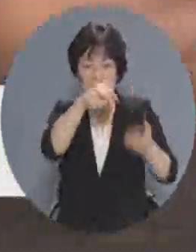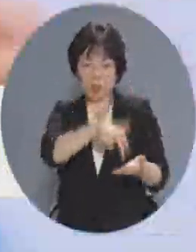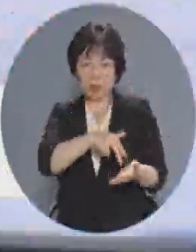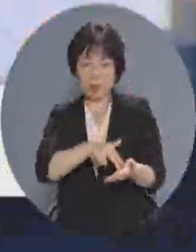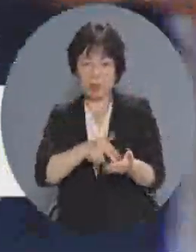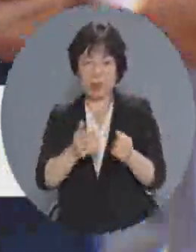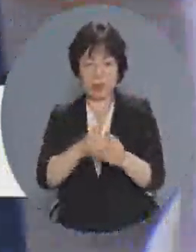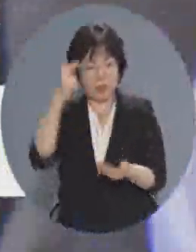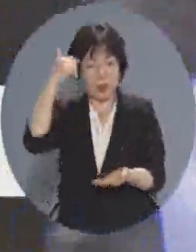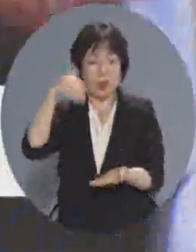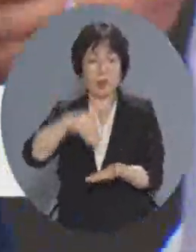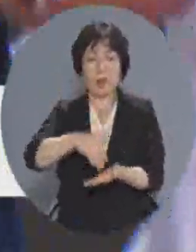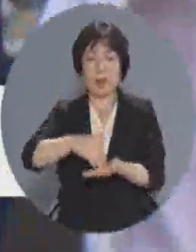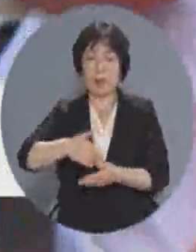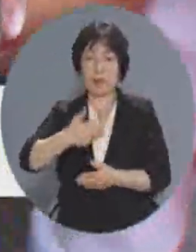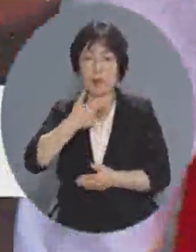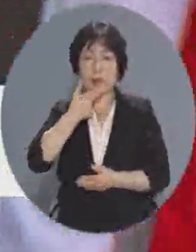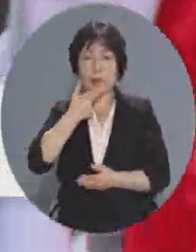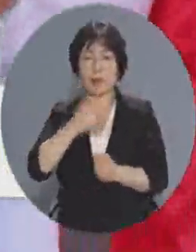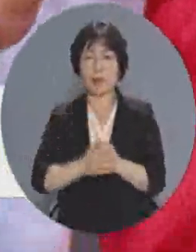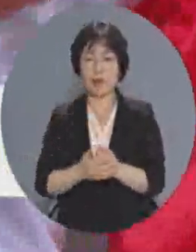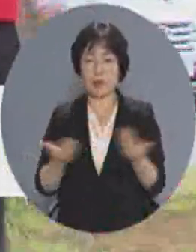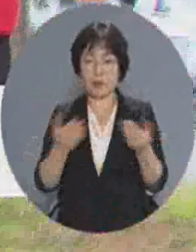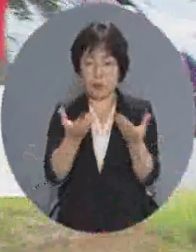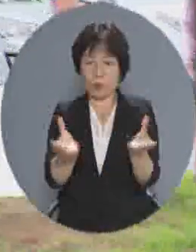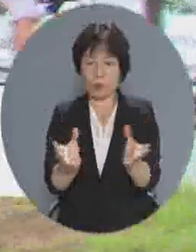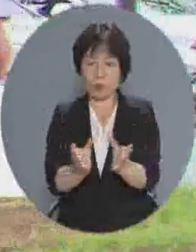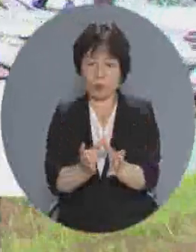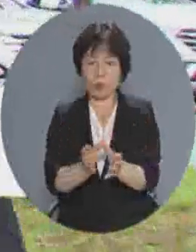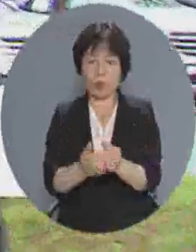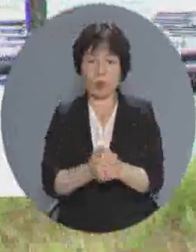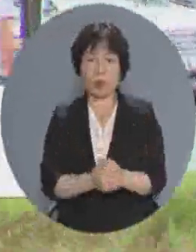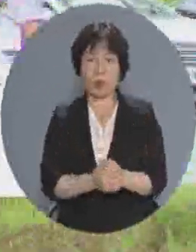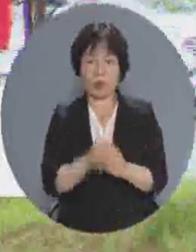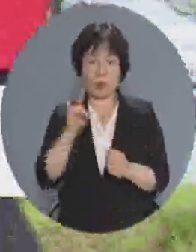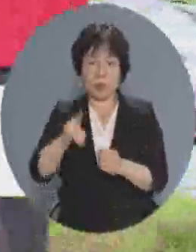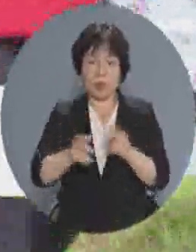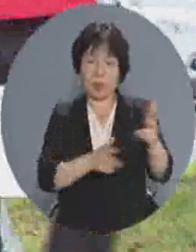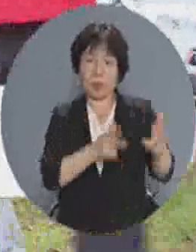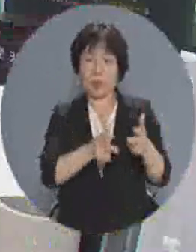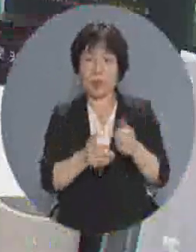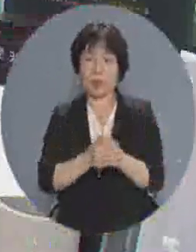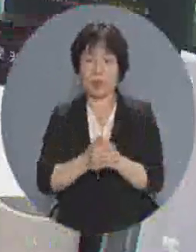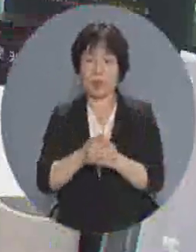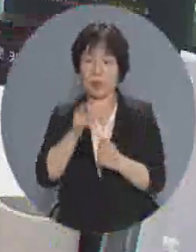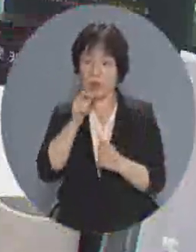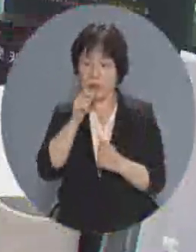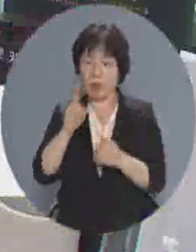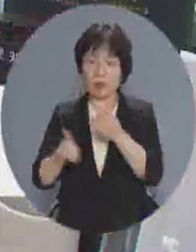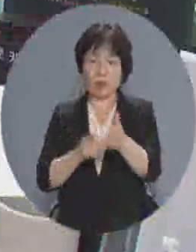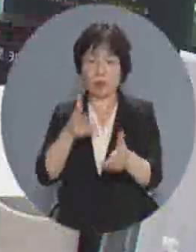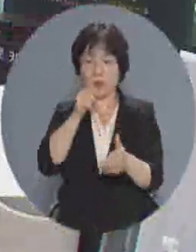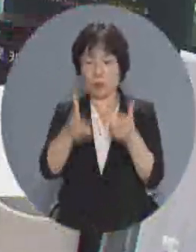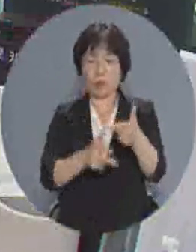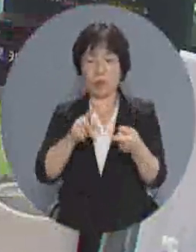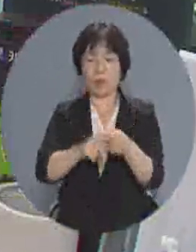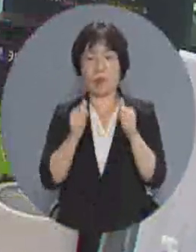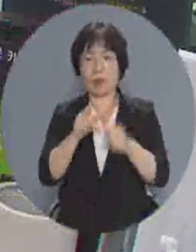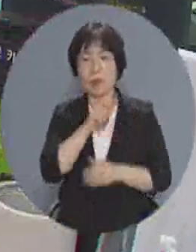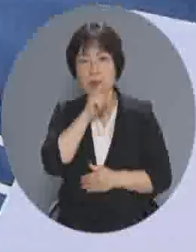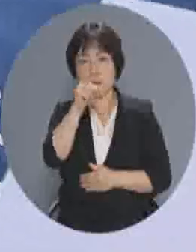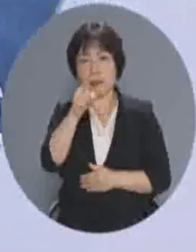지금도 제대로 된 조치를 취하지 않고 있다며 정의선 현대차그룹 회장과 안동일 현대제철 대표를 검찰에